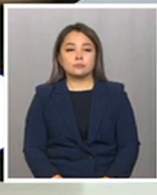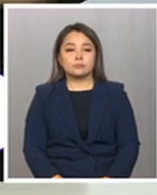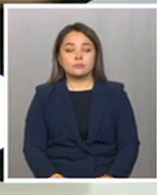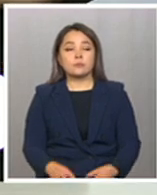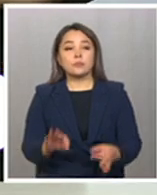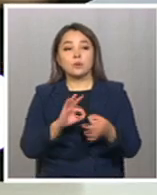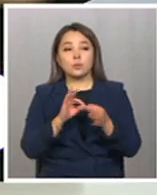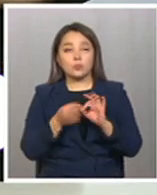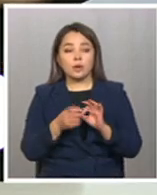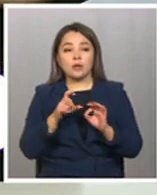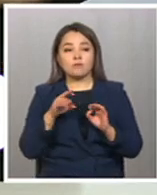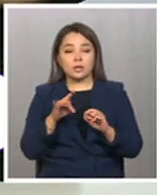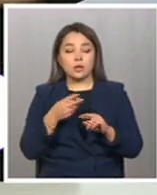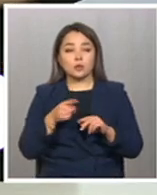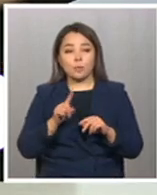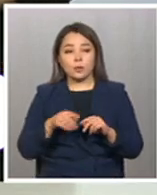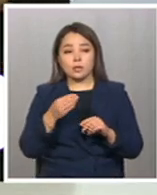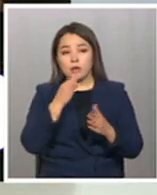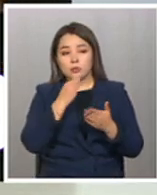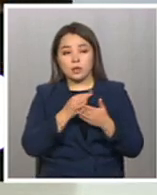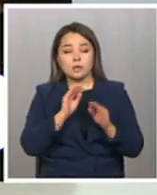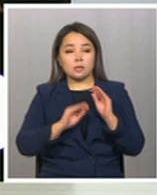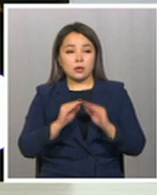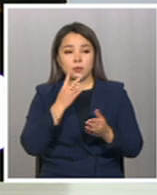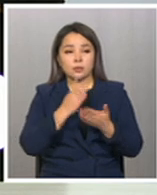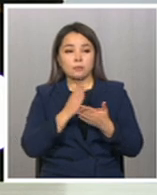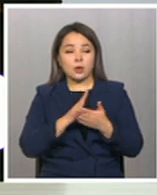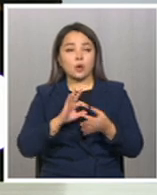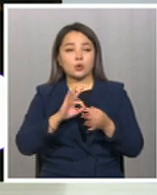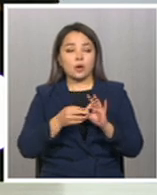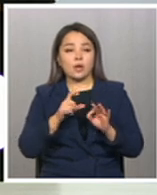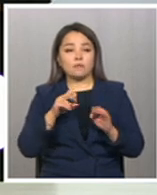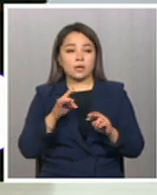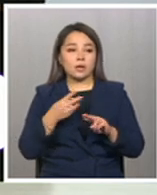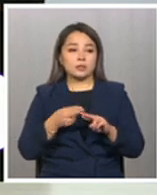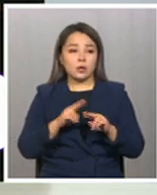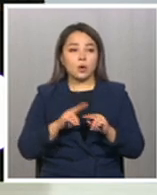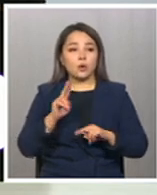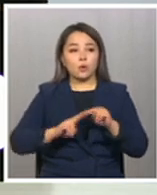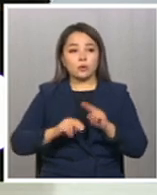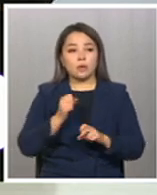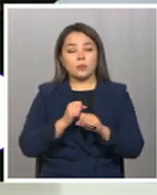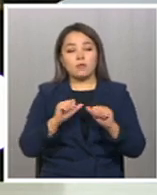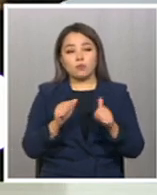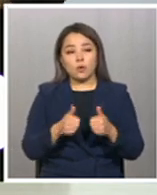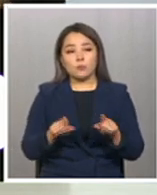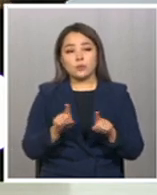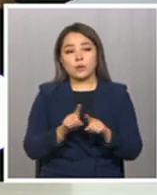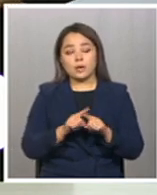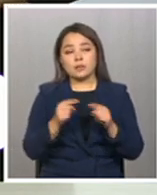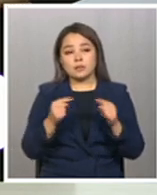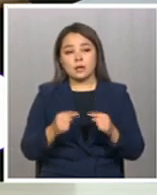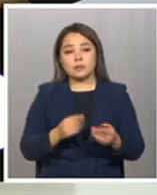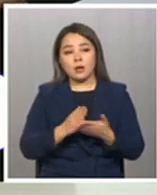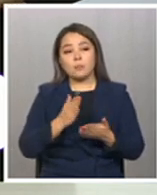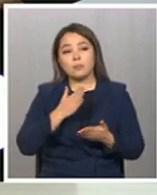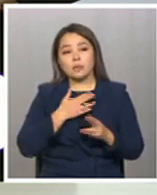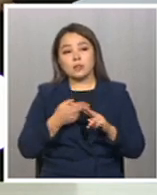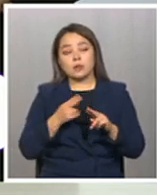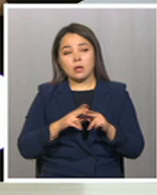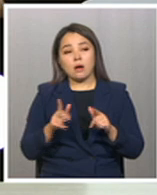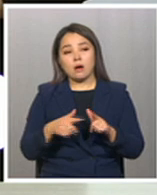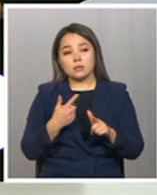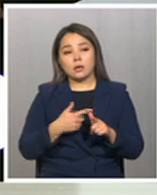Күрделі эфирлердің номенклатурасына тоқталайық. Күрделі эфирлердің құрылымдық формуласына сәйкес, біз олардың